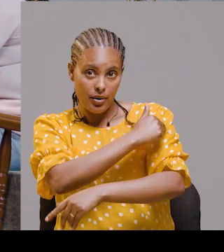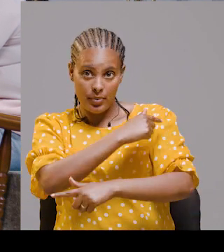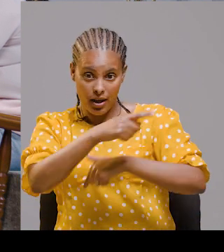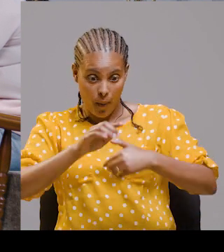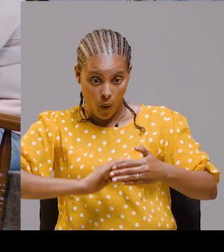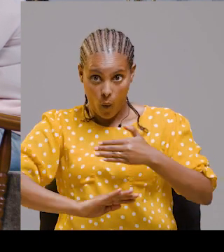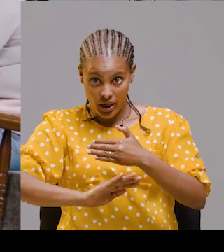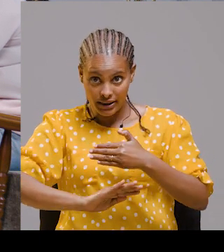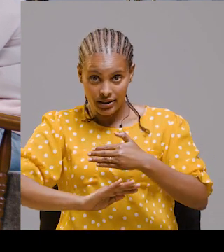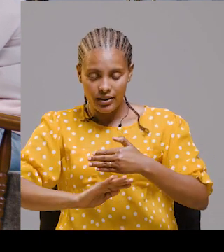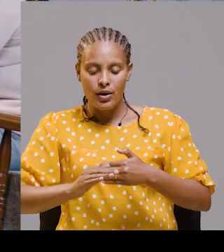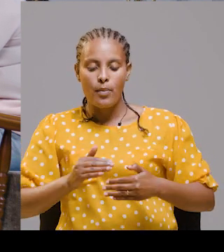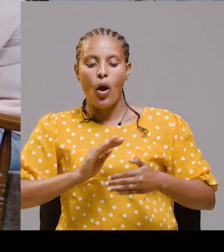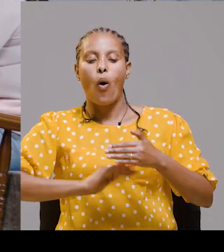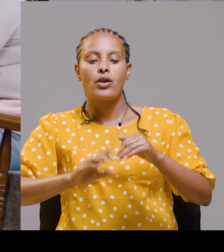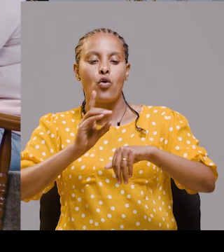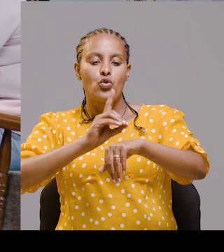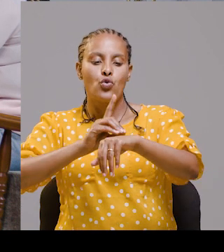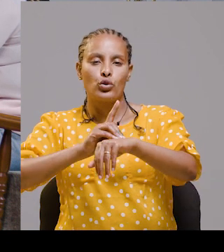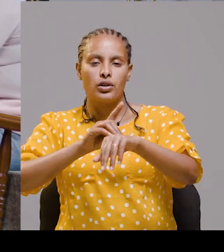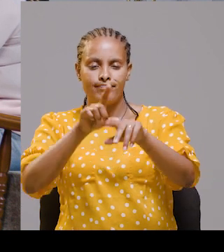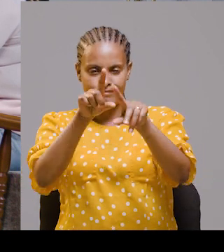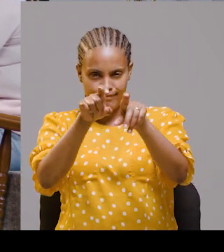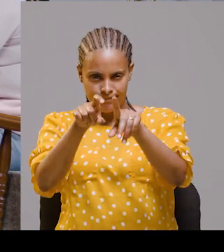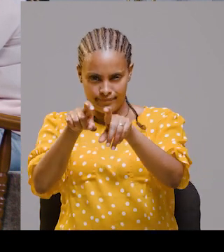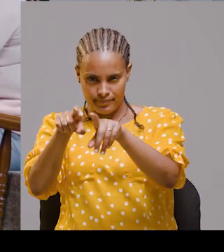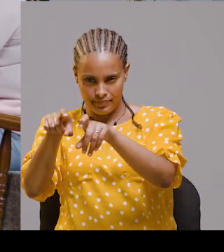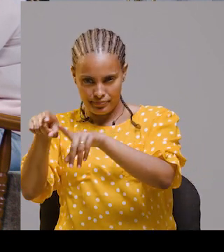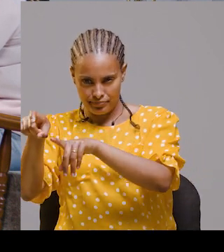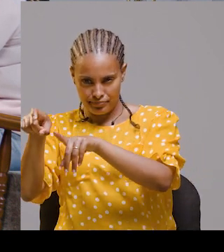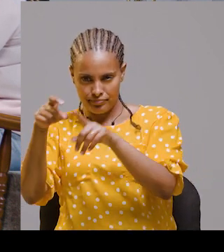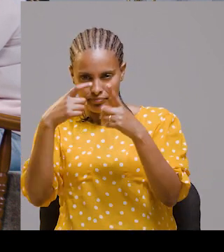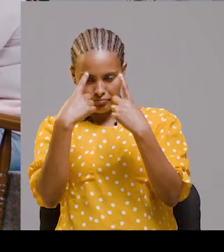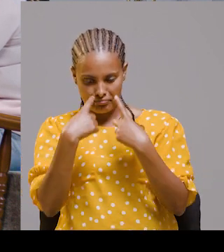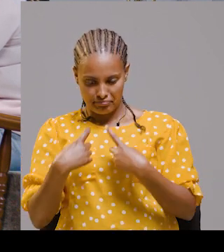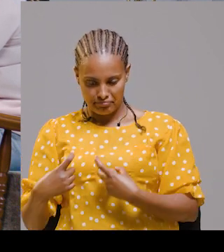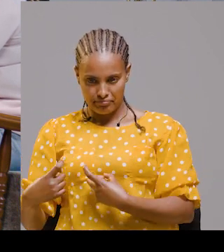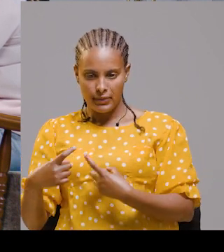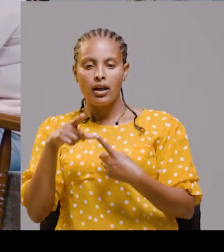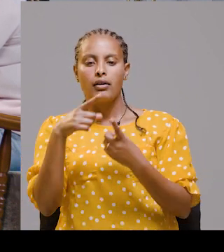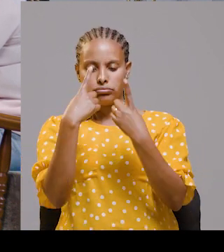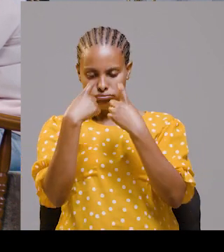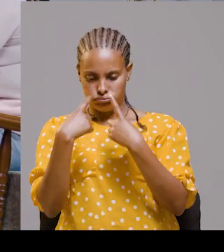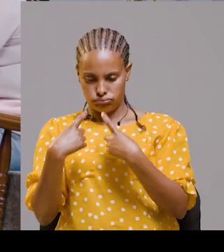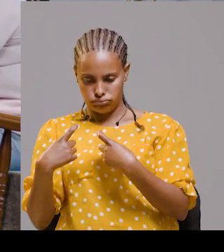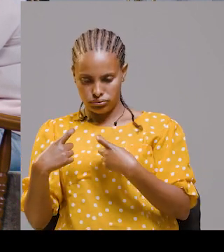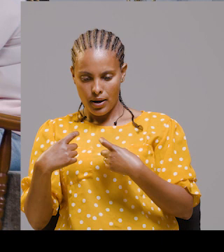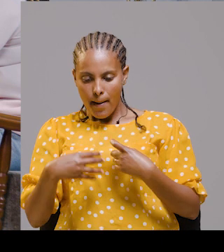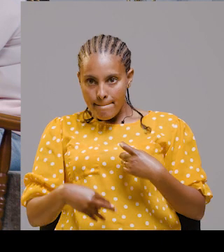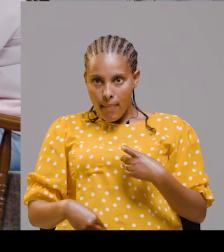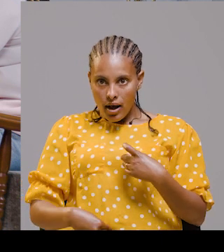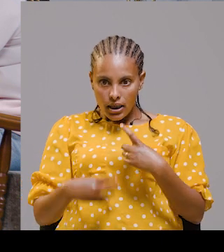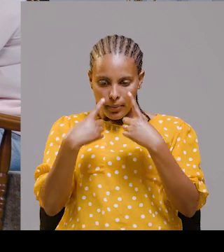ነው እና የሚያወልደው ሐኪም ምርመራ ማድረግ ቢፈልግ እና ያንን ምርመራ አሁን የማጽን ምርመራ አደርጋለሁ